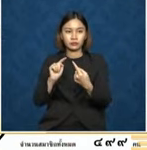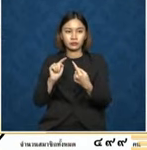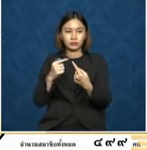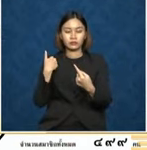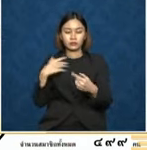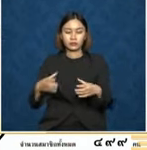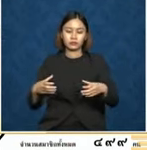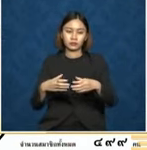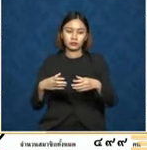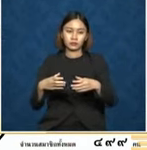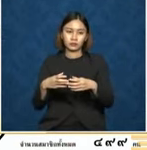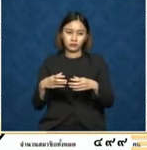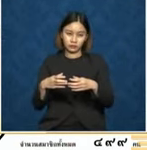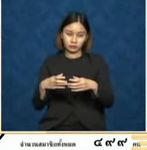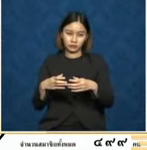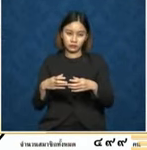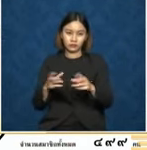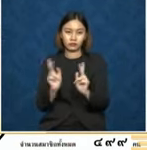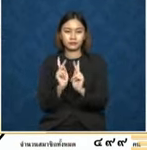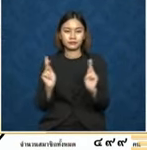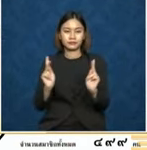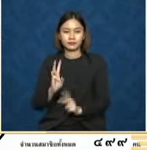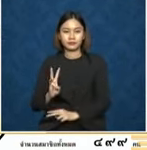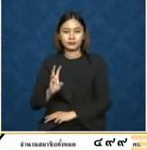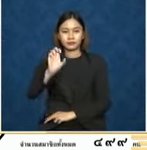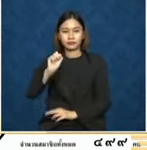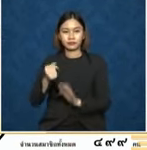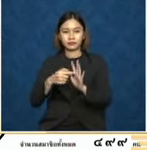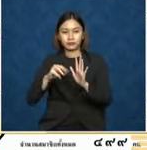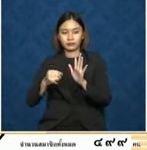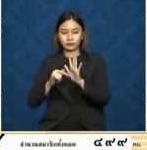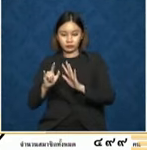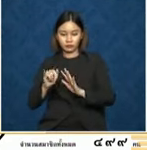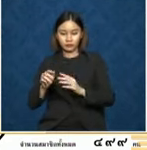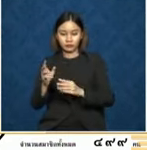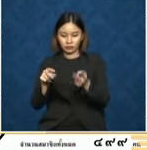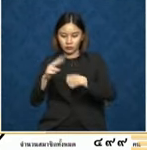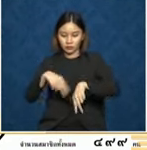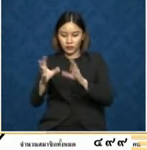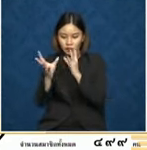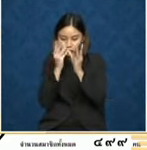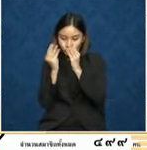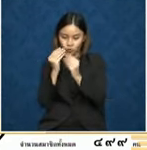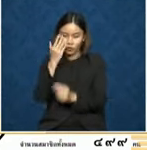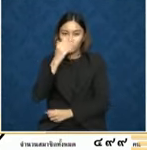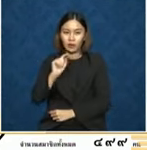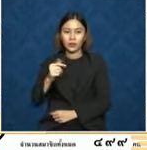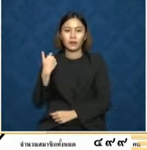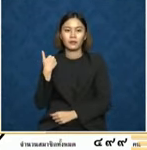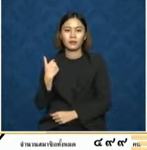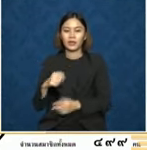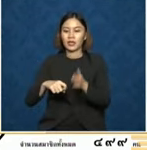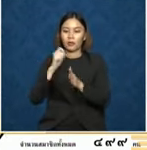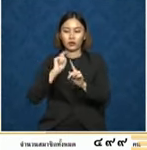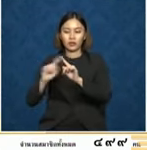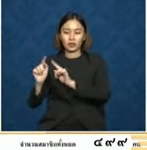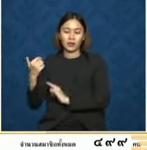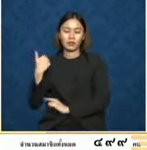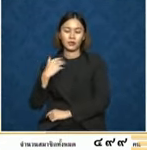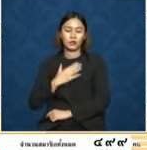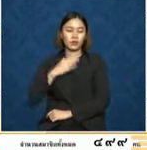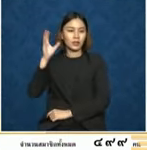ในการที่จะจัดตั้งกรรมธิการวิสามัญมาศึกษาความเป็นไปได้เพราะมิติเรื่องนี้นะครับคงมีอีกมากครับผมเชื่อว่